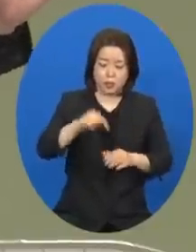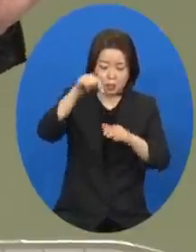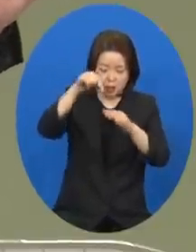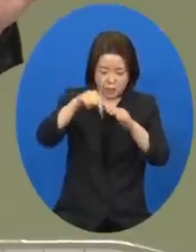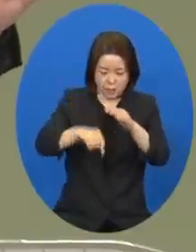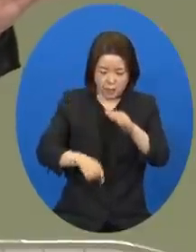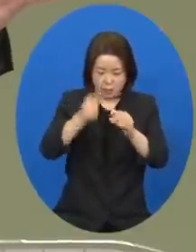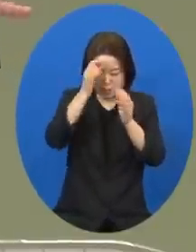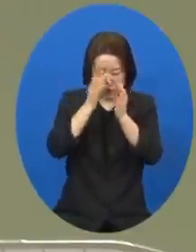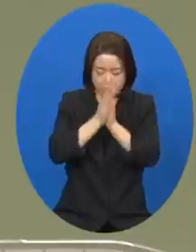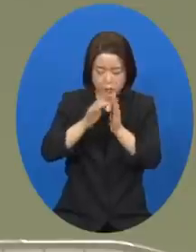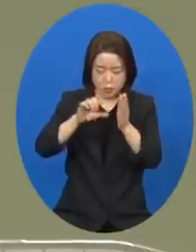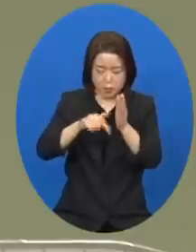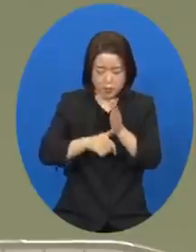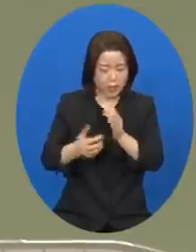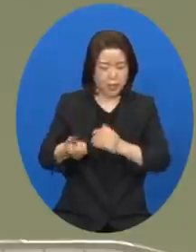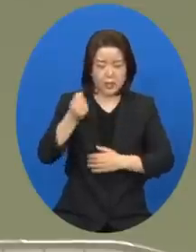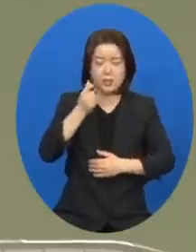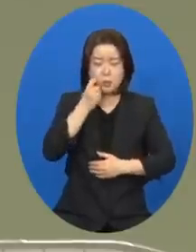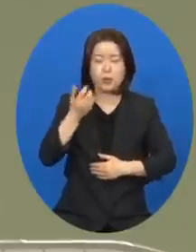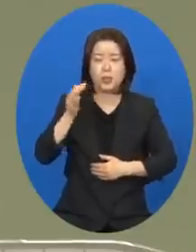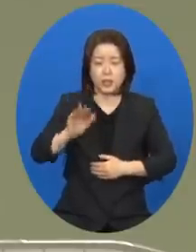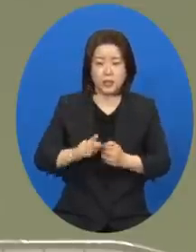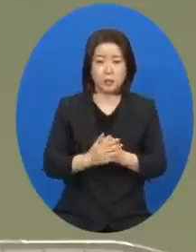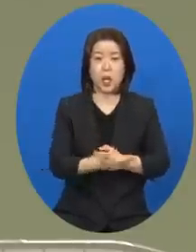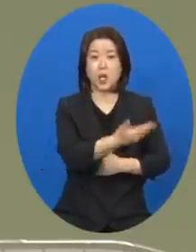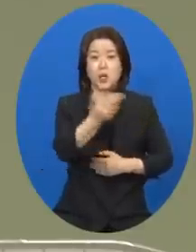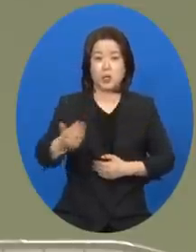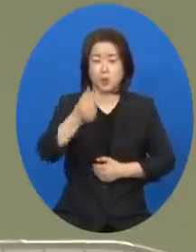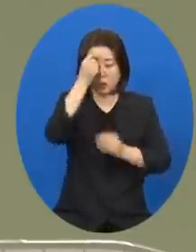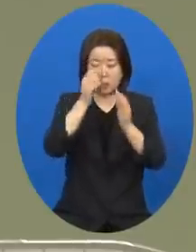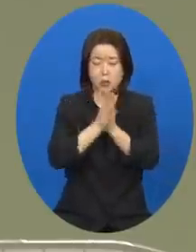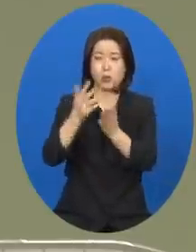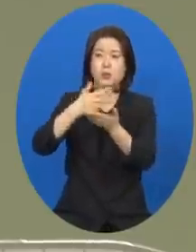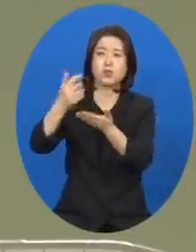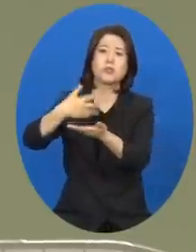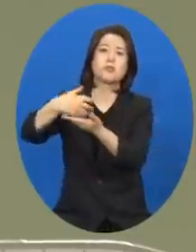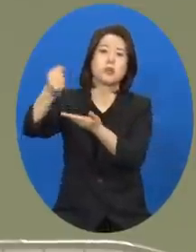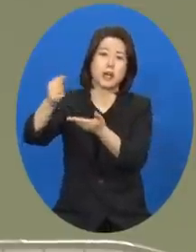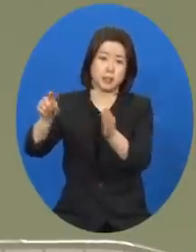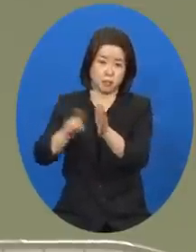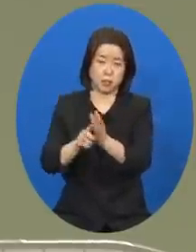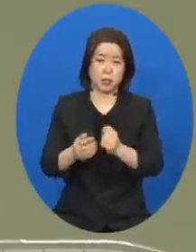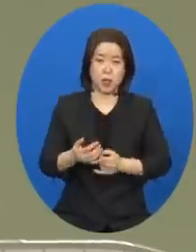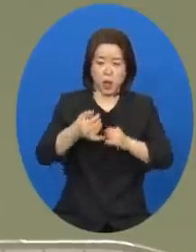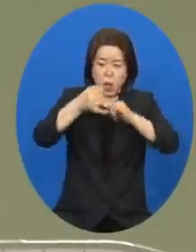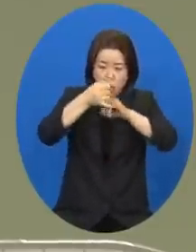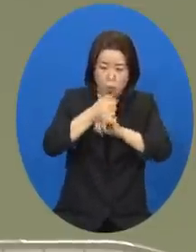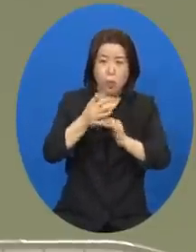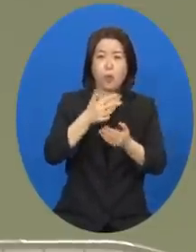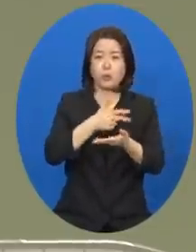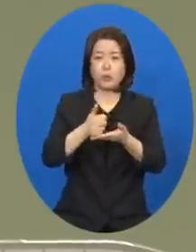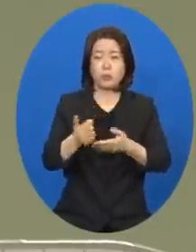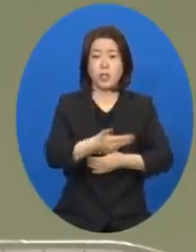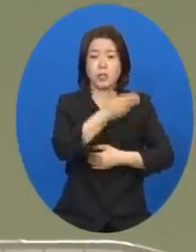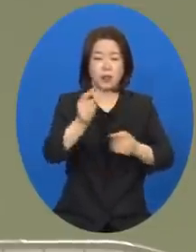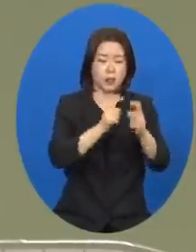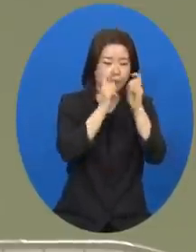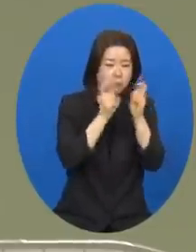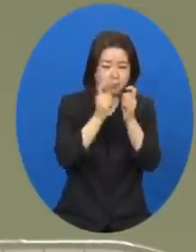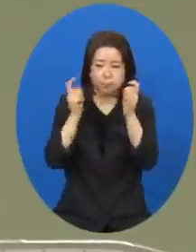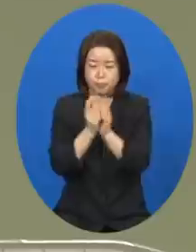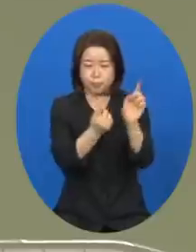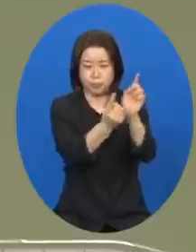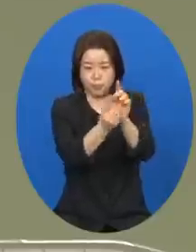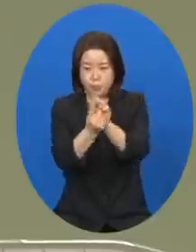따로 못 가져도 여러분의 기도는 주님이 받으시는 걸 믿습니다. 반드시 주님께서 여러분을 개인적으로 만나